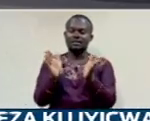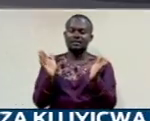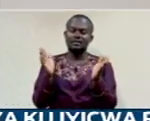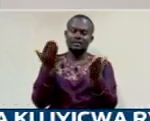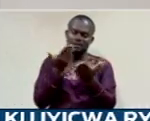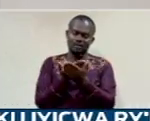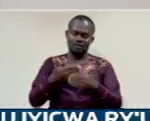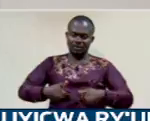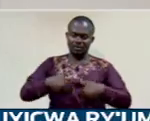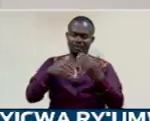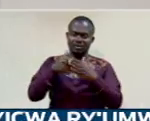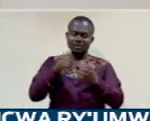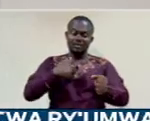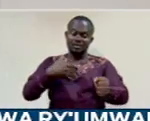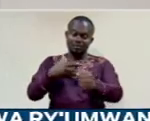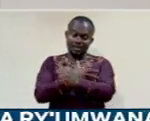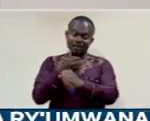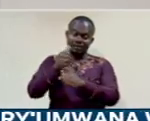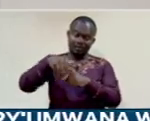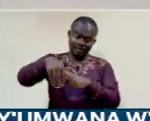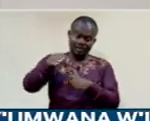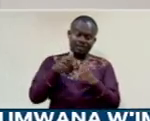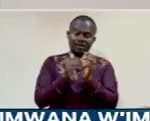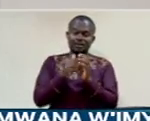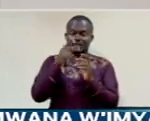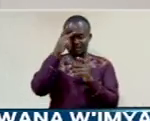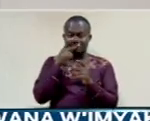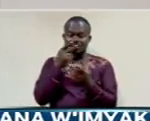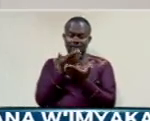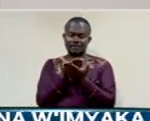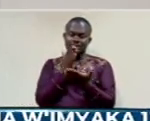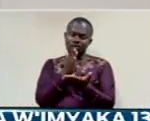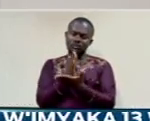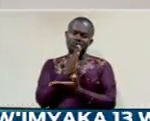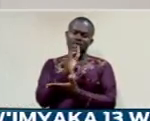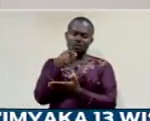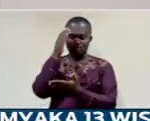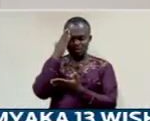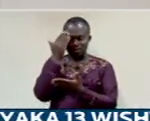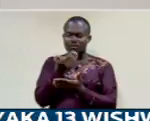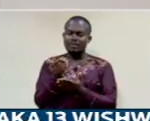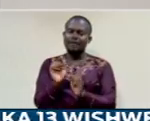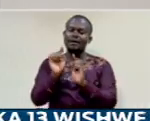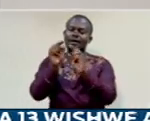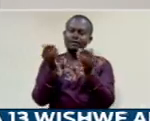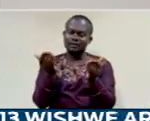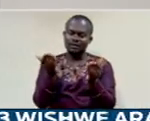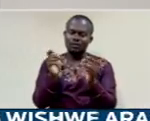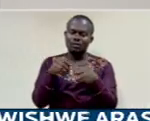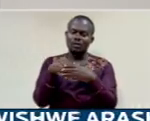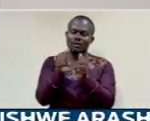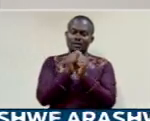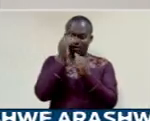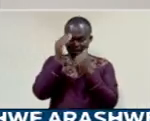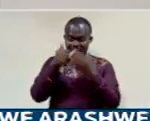turasaba urubyiruko ko nibo bafite imbaraga nibo basohoka ariko n'ababyeyi twagira ngo tubasabe rwose ugomba kumenya aho umwana agiye ugomba kuba uri kumwe nako ni